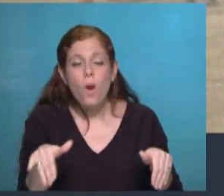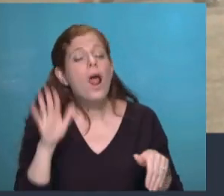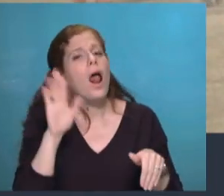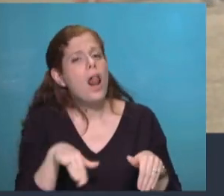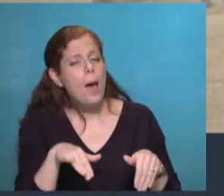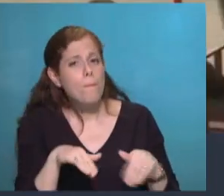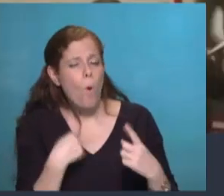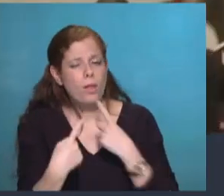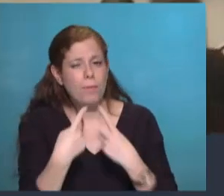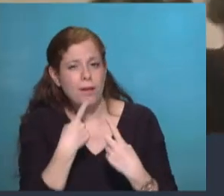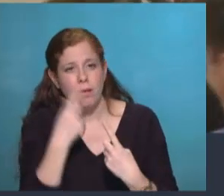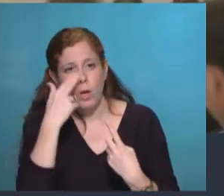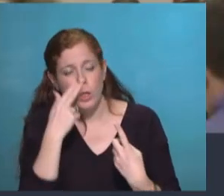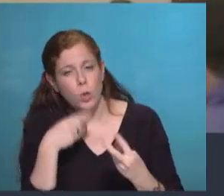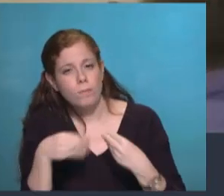להבנות עם חמאס.